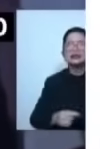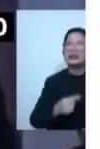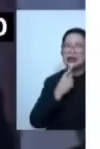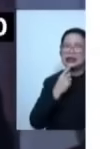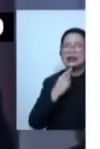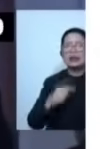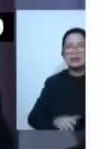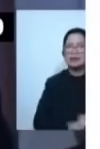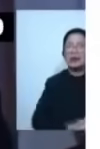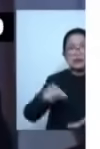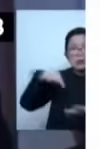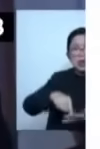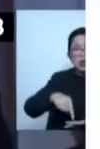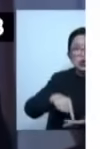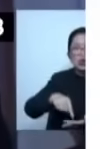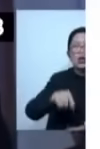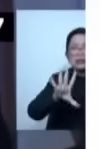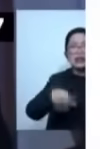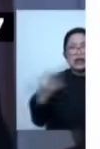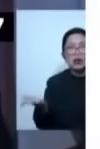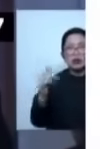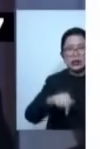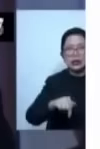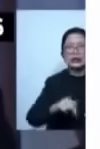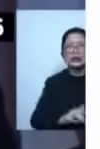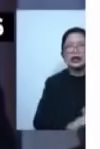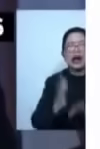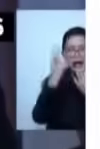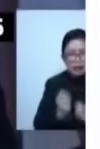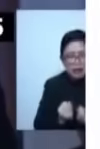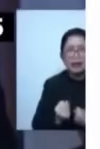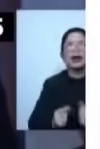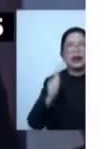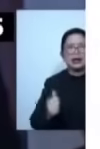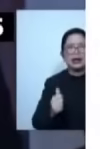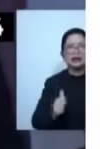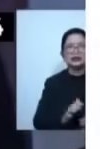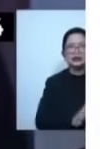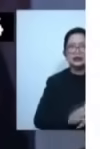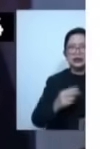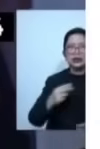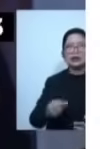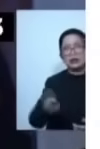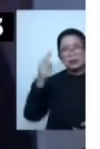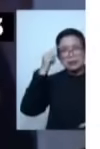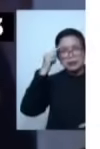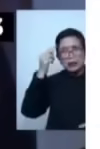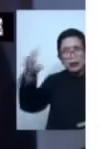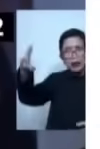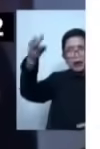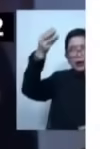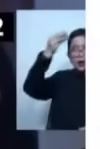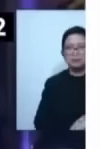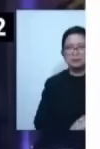yang lebih mendalam Jadi mungkin formatnya yang harus diperbaiki karena anak-anak muda enggak suka kalau misalkan saling Serang menyerang